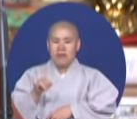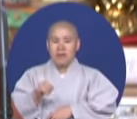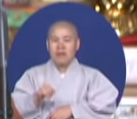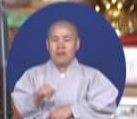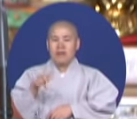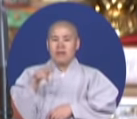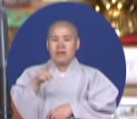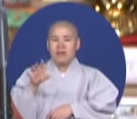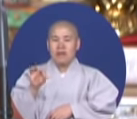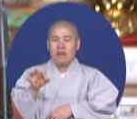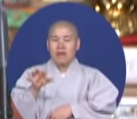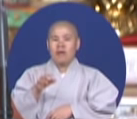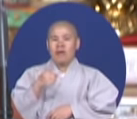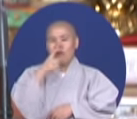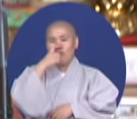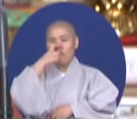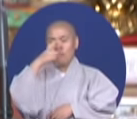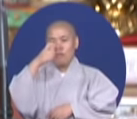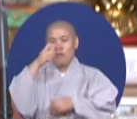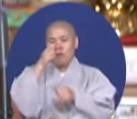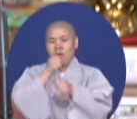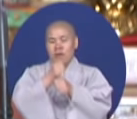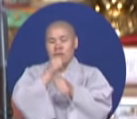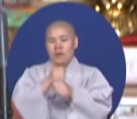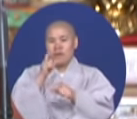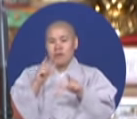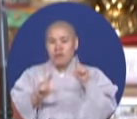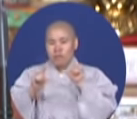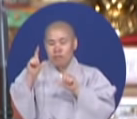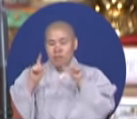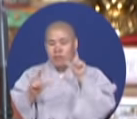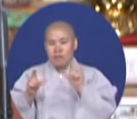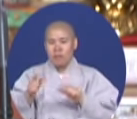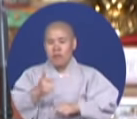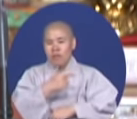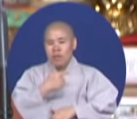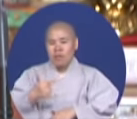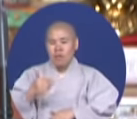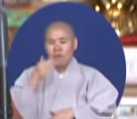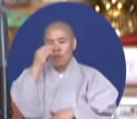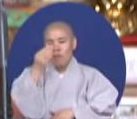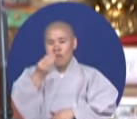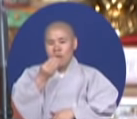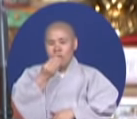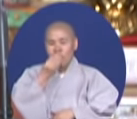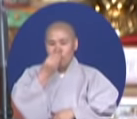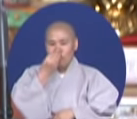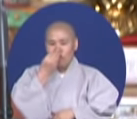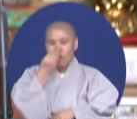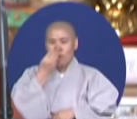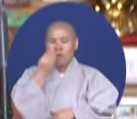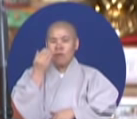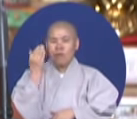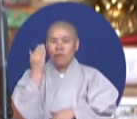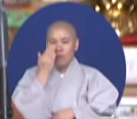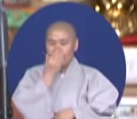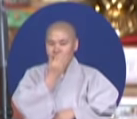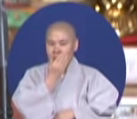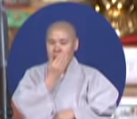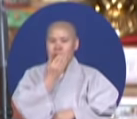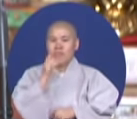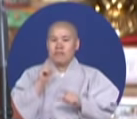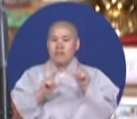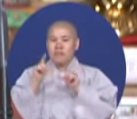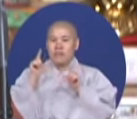그런데 그 장엄된 모습이 얼마나 거룩하고 신선하게 보이냐면 옆이